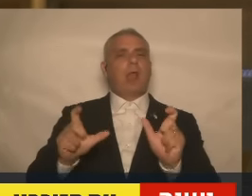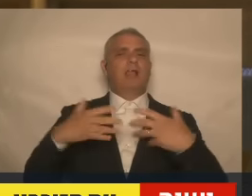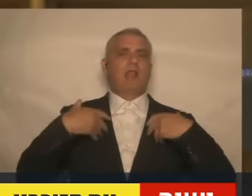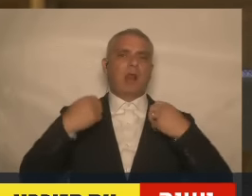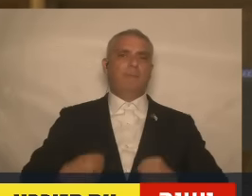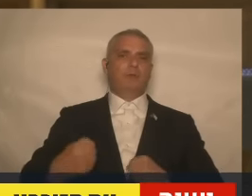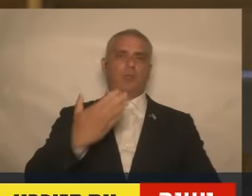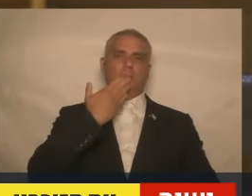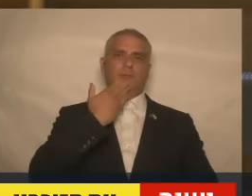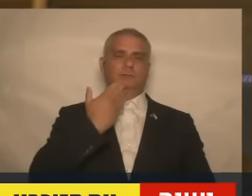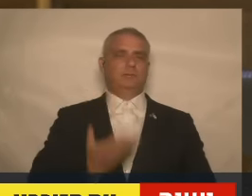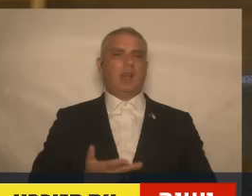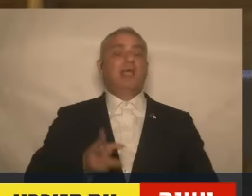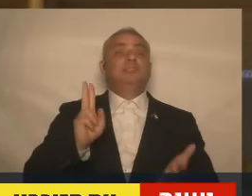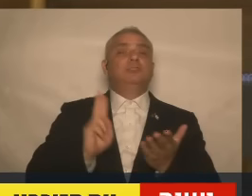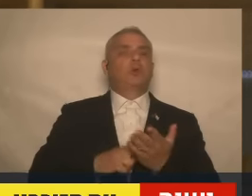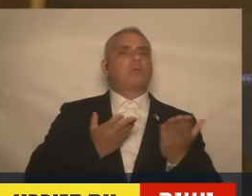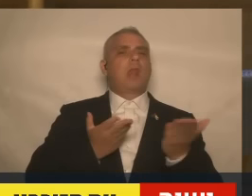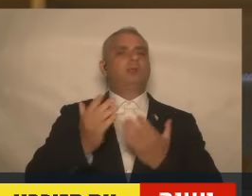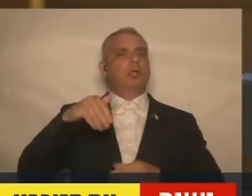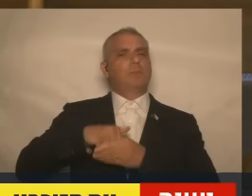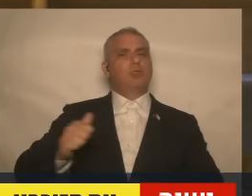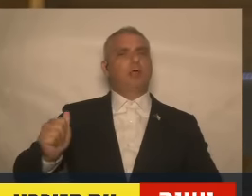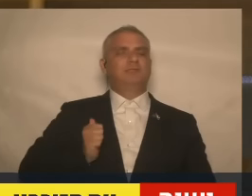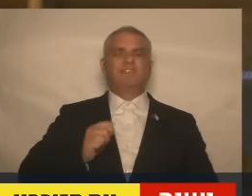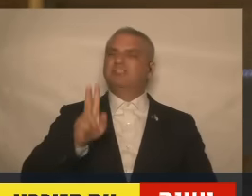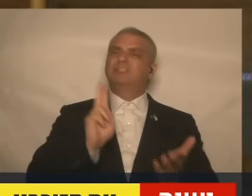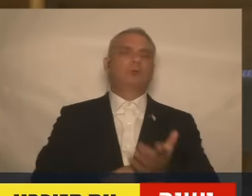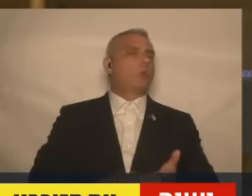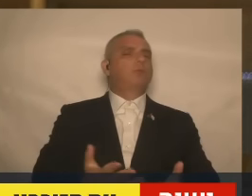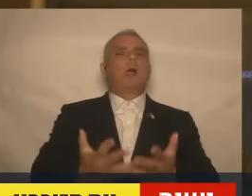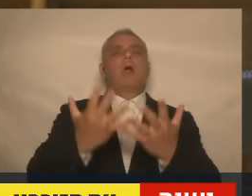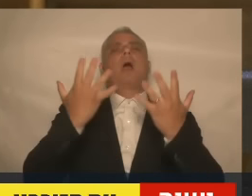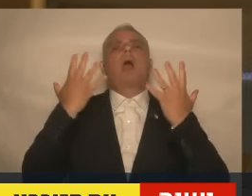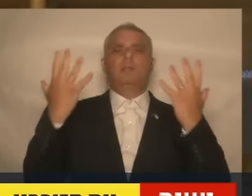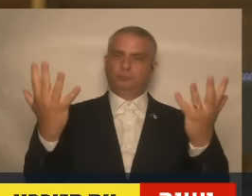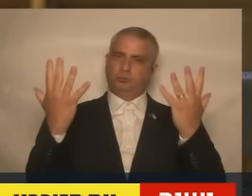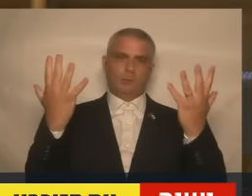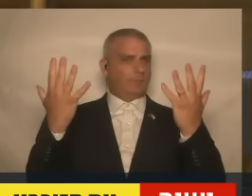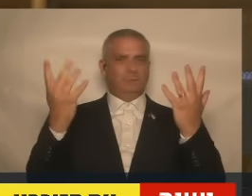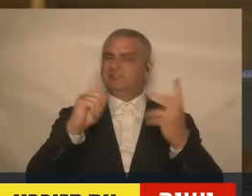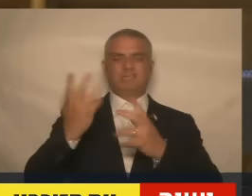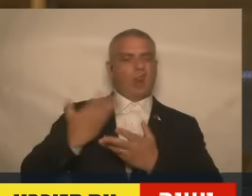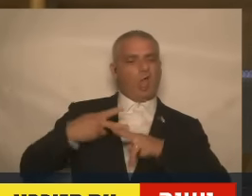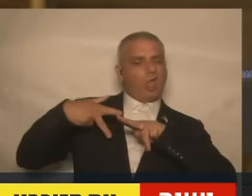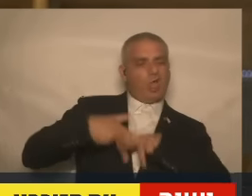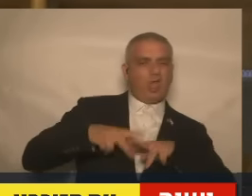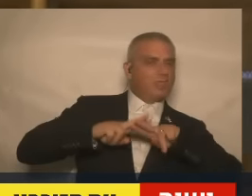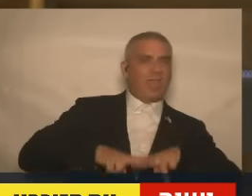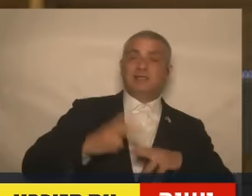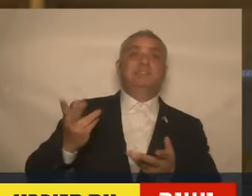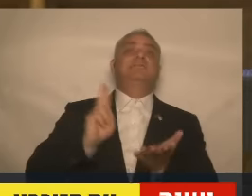ביטחון ישראל, הזכות לשרת בצה"ל, היא זכות עצומה. היא לא נטל, היא